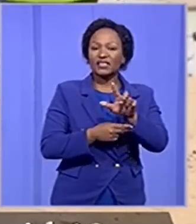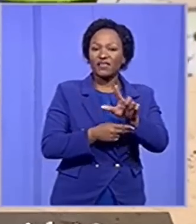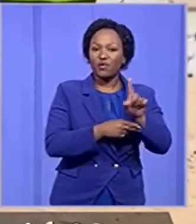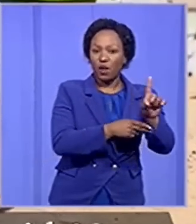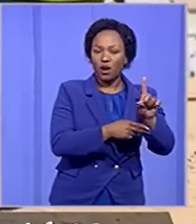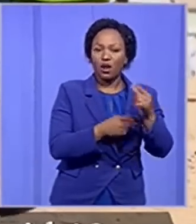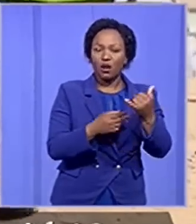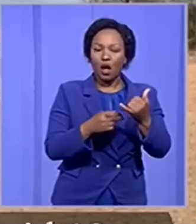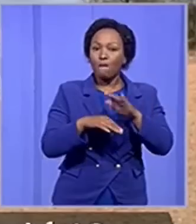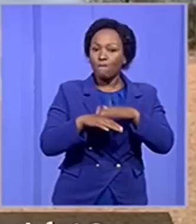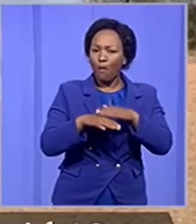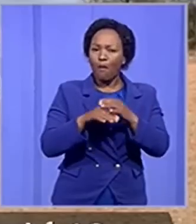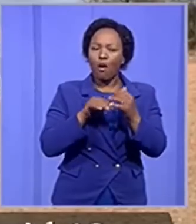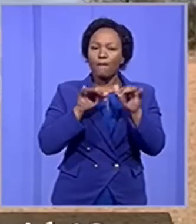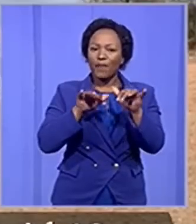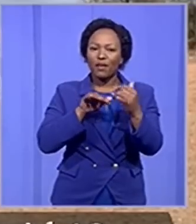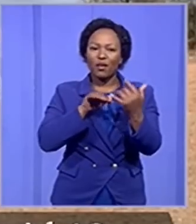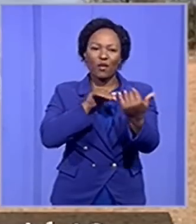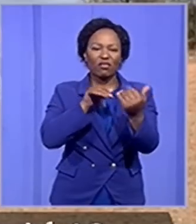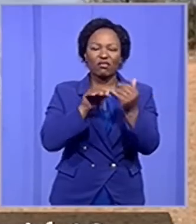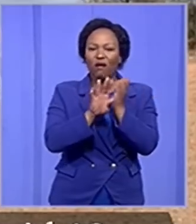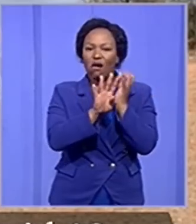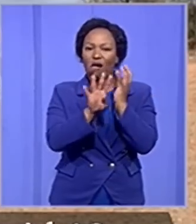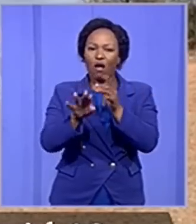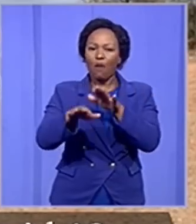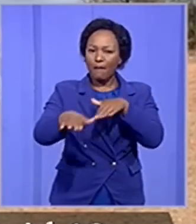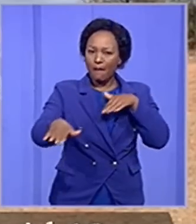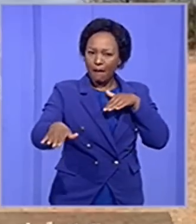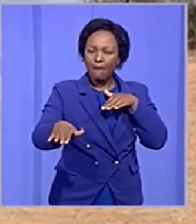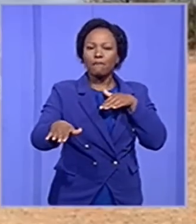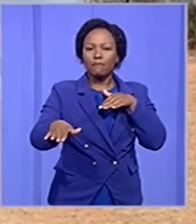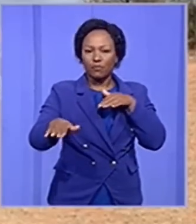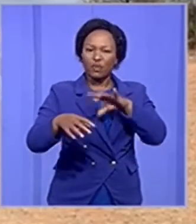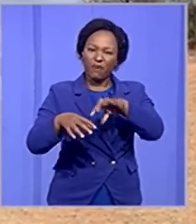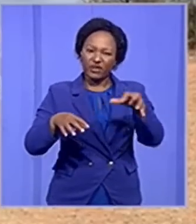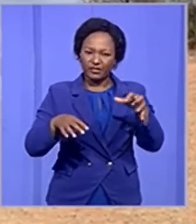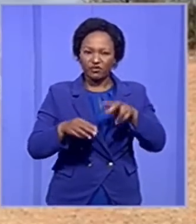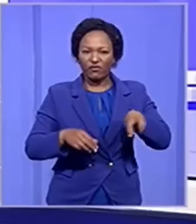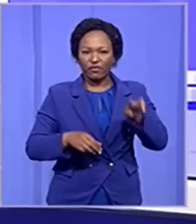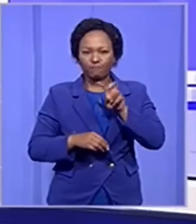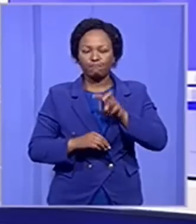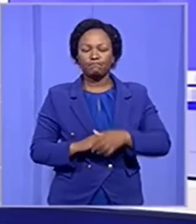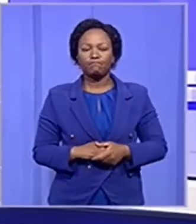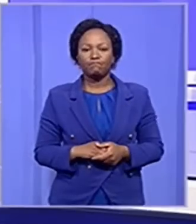tlhatloga ka mosofa barapedi ba boela gae kwa diporofenseng tse di farologaneng.